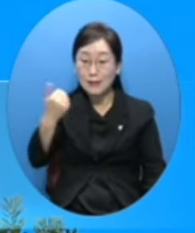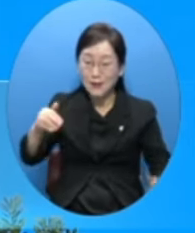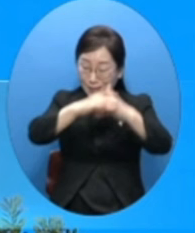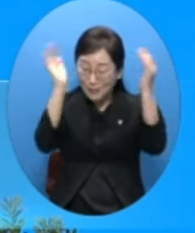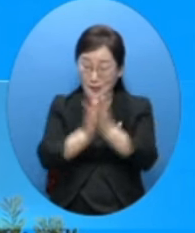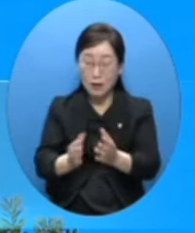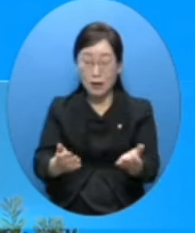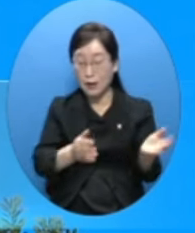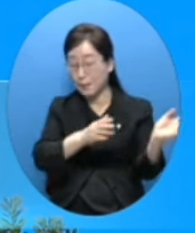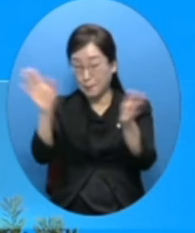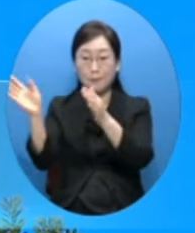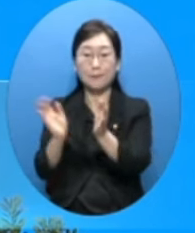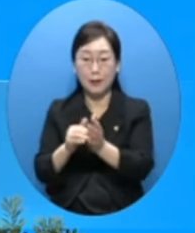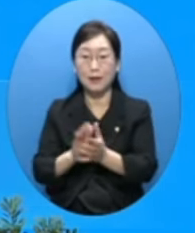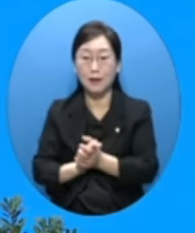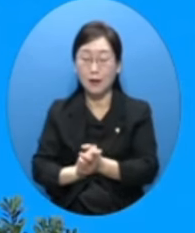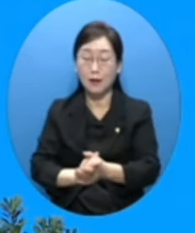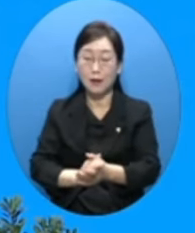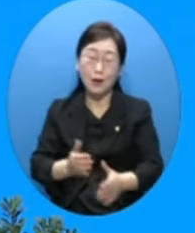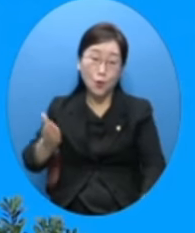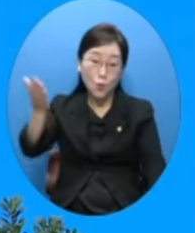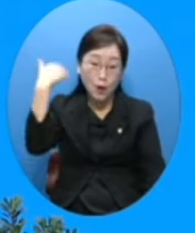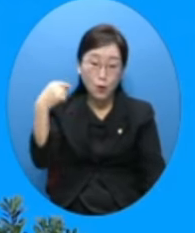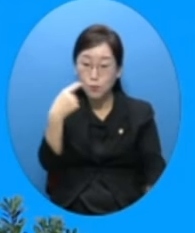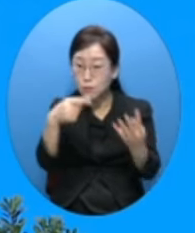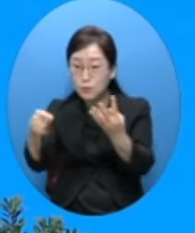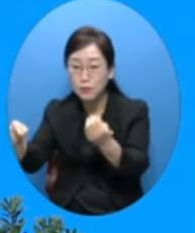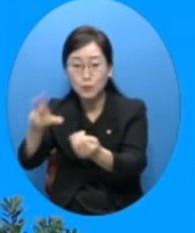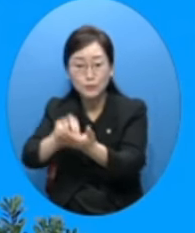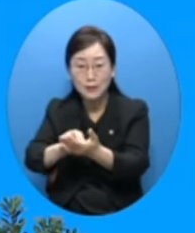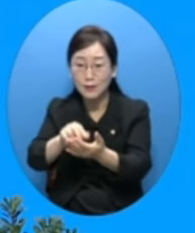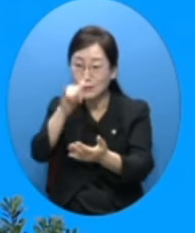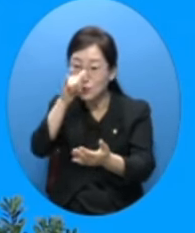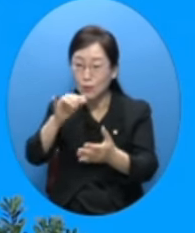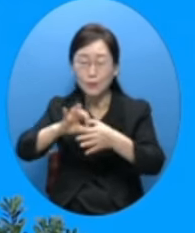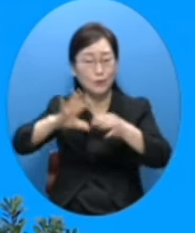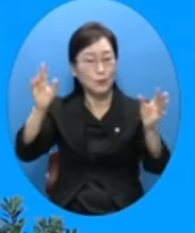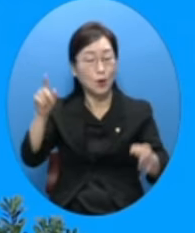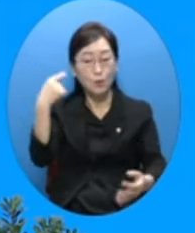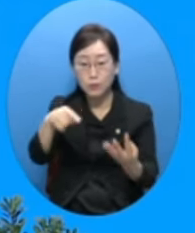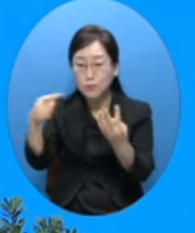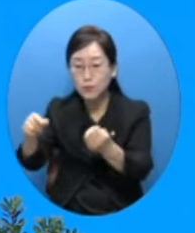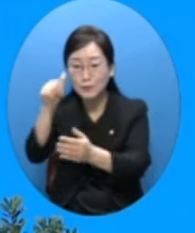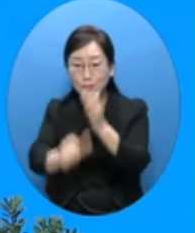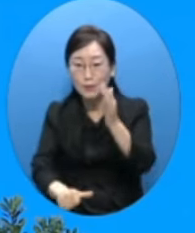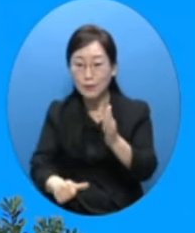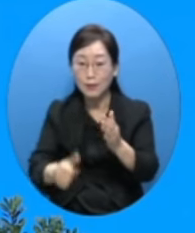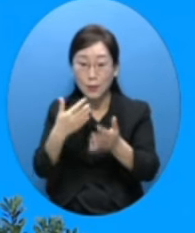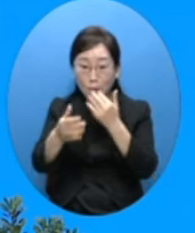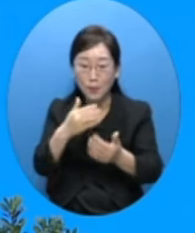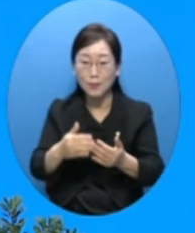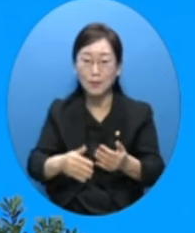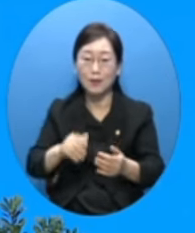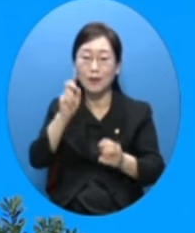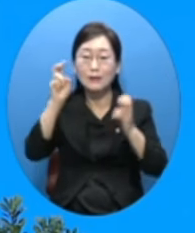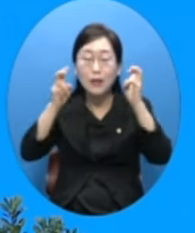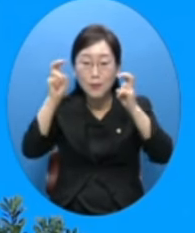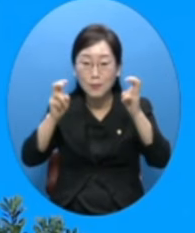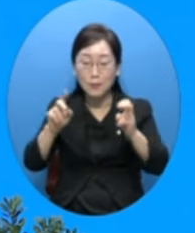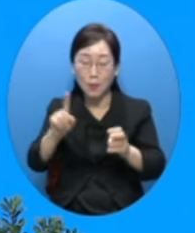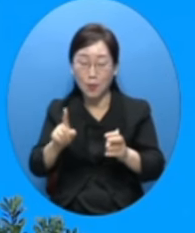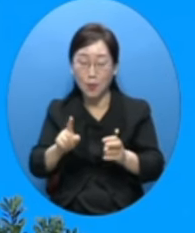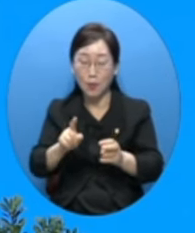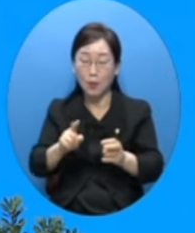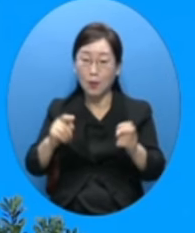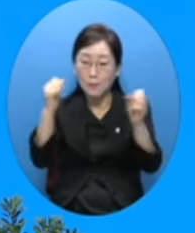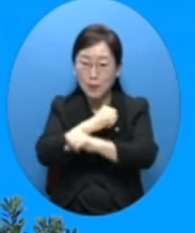지나간 것입니다. 과거에 여러분이 어떠한 문제가 있었든지 어떠한 실패의 경험이 있었든지 사업이 망했던